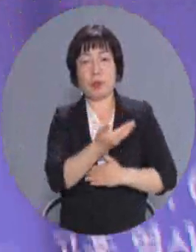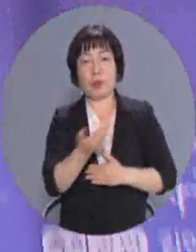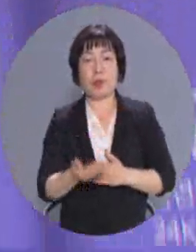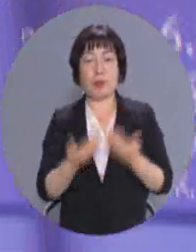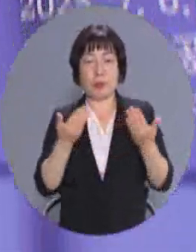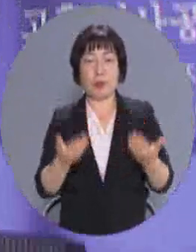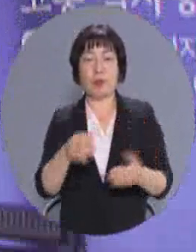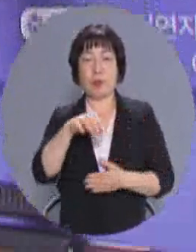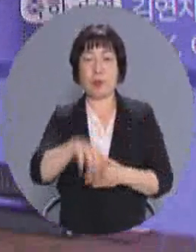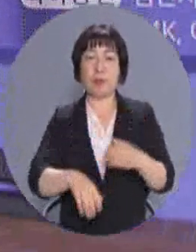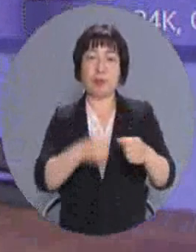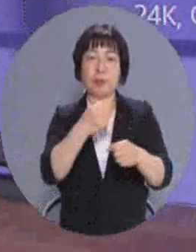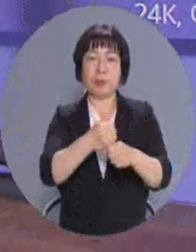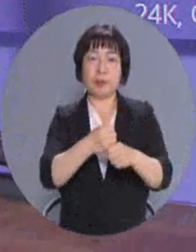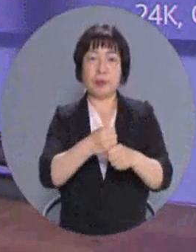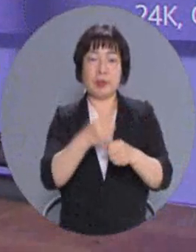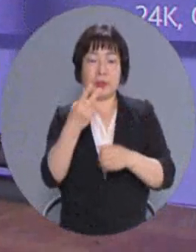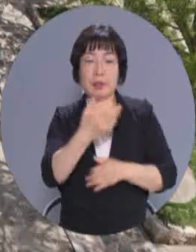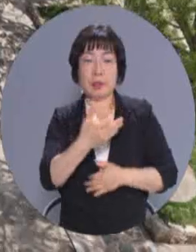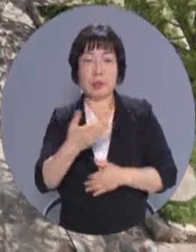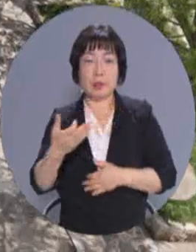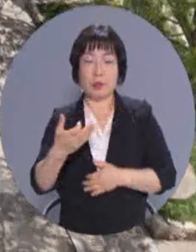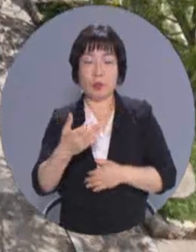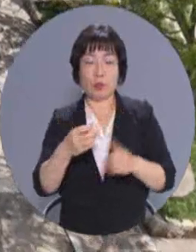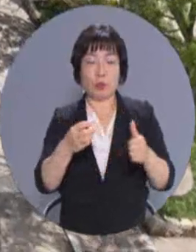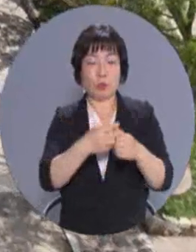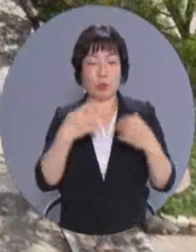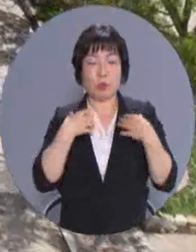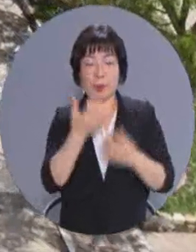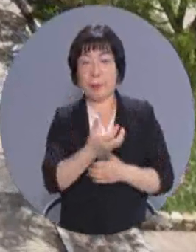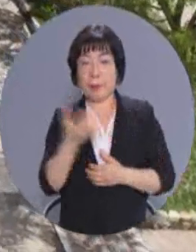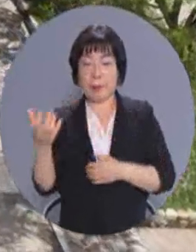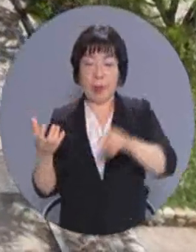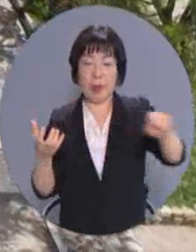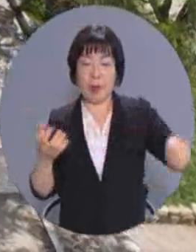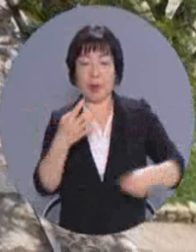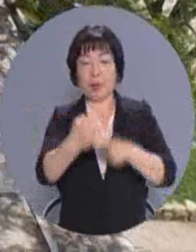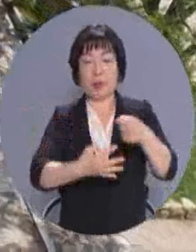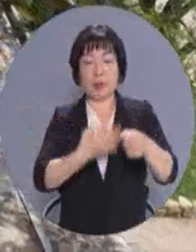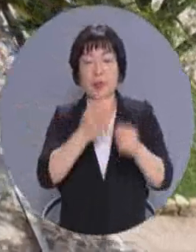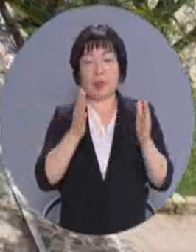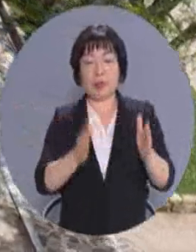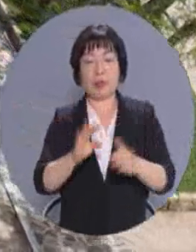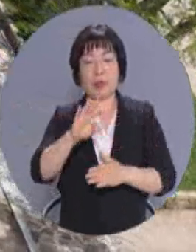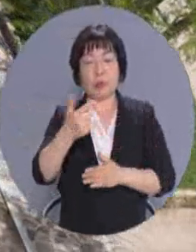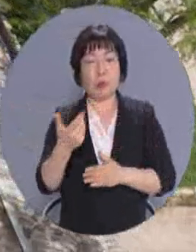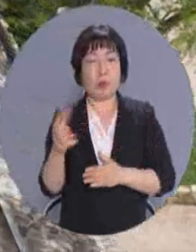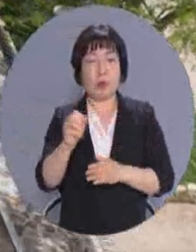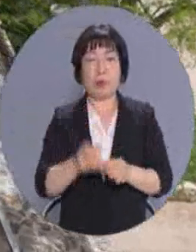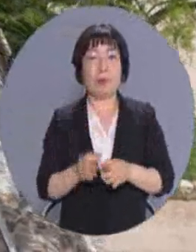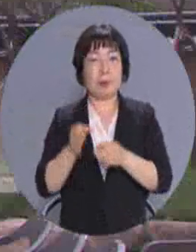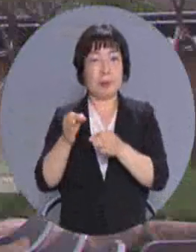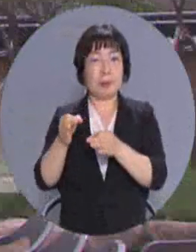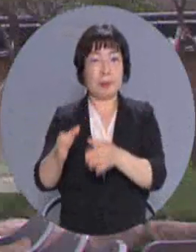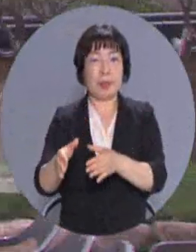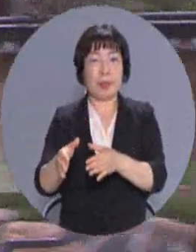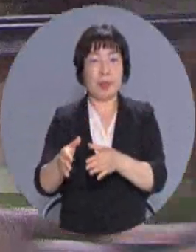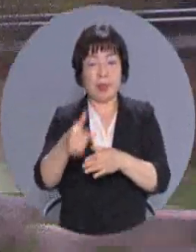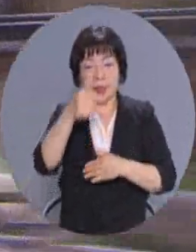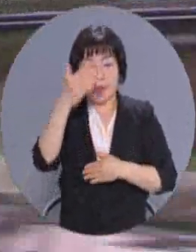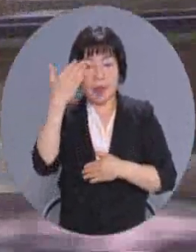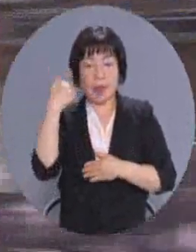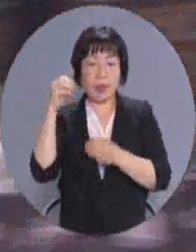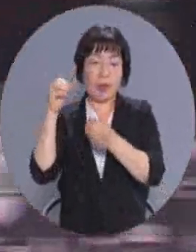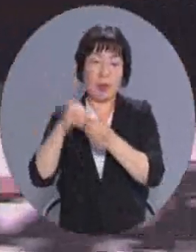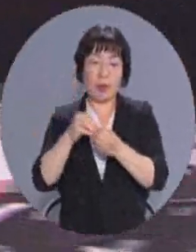만들었습니다. 지난 2019년 군청이 이전한 이후 4년 동안 46억 원의 사업비가 투입돼 과거